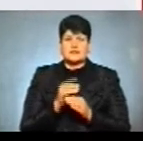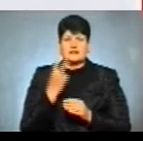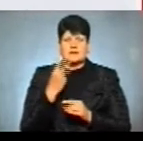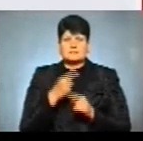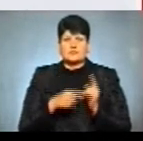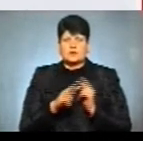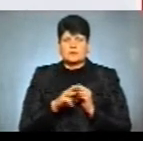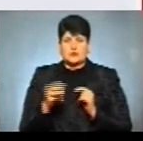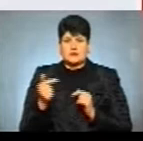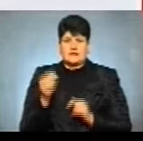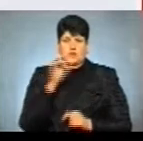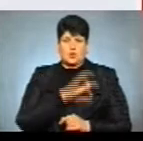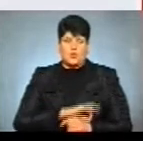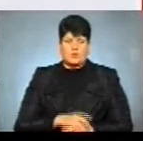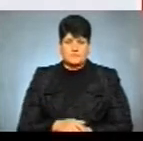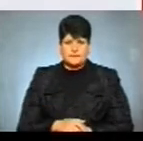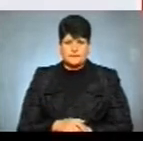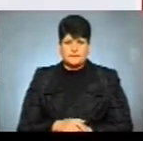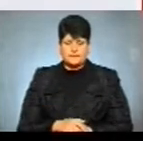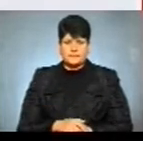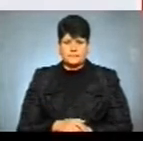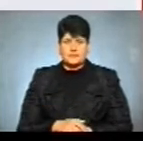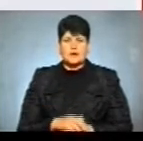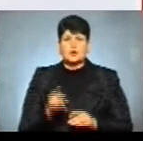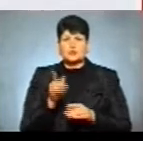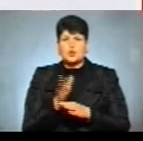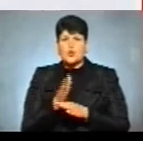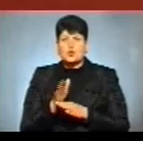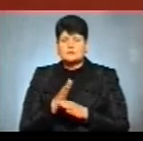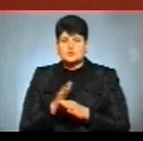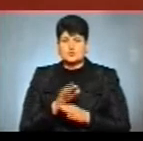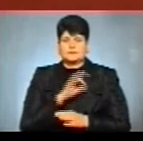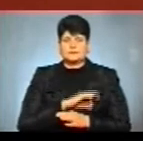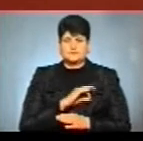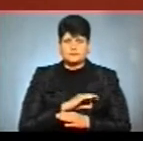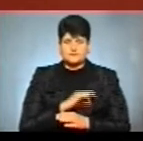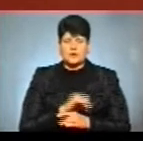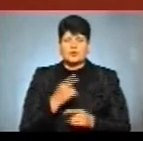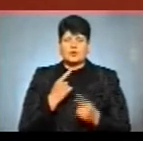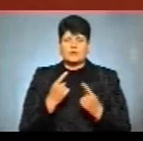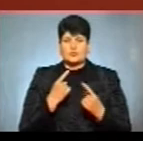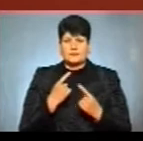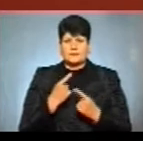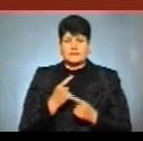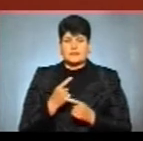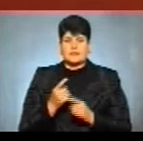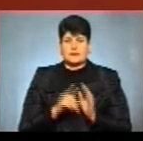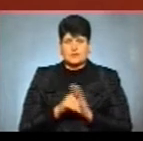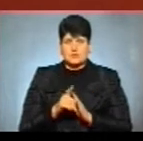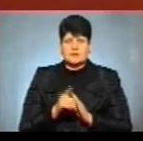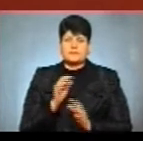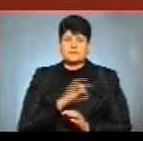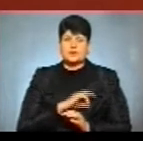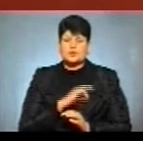2,5 мільйона гривень доходів. Власне, знову ж тут розмежуємо статки і доходи, про що ми говорили на початку. Статки – це зараз